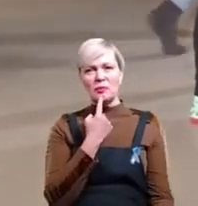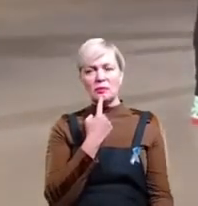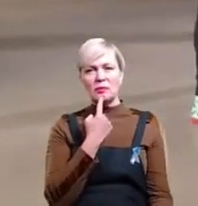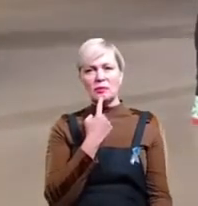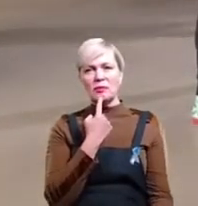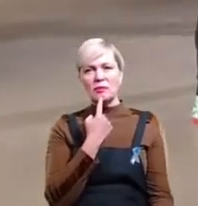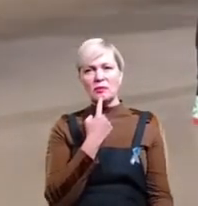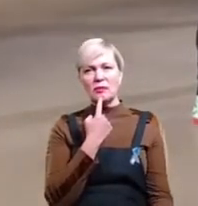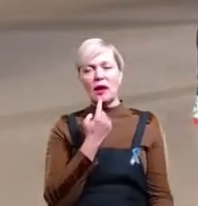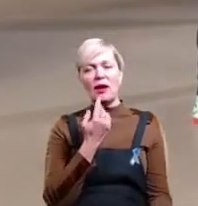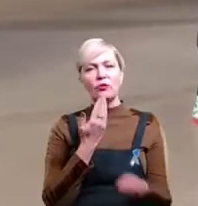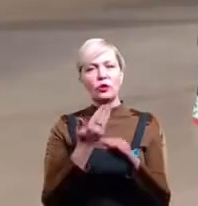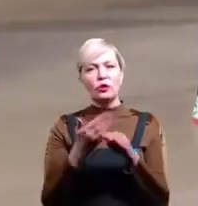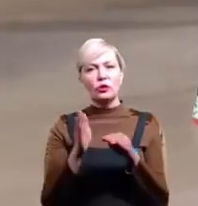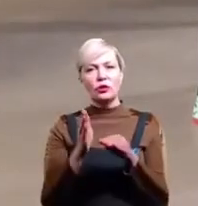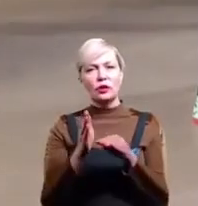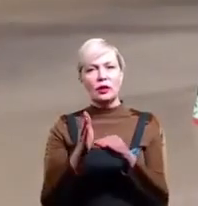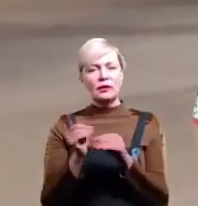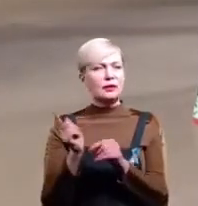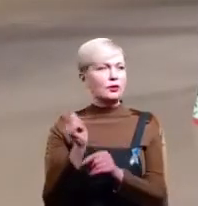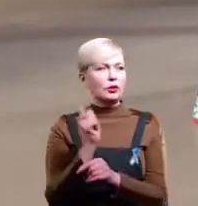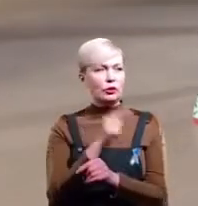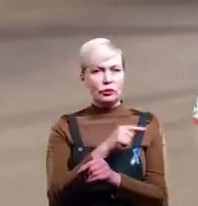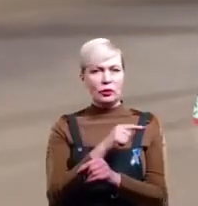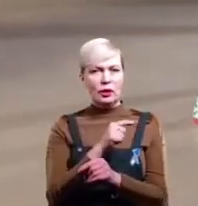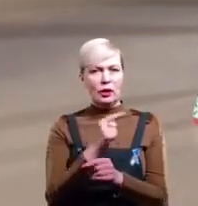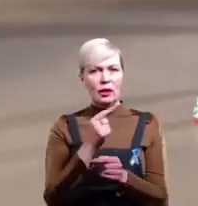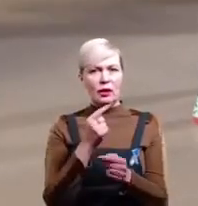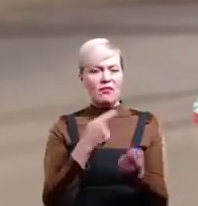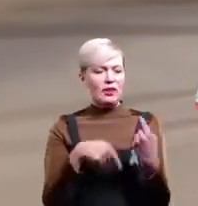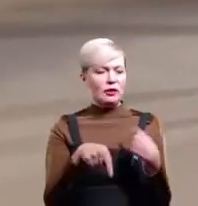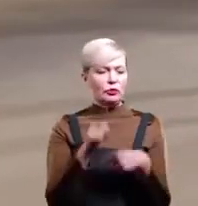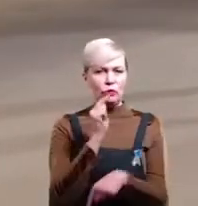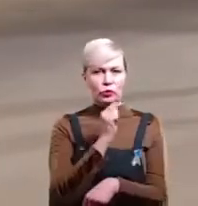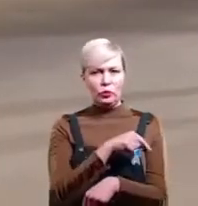Вот эту часть. Вы не туда делаете, вы делаете в эту сторону.